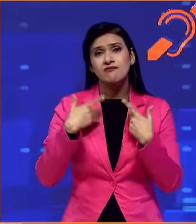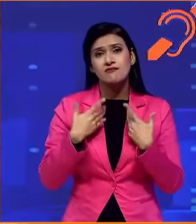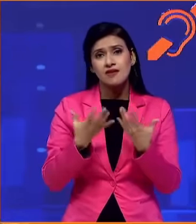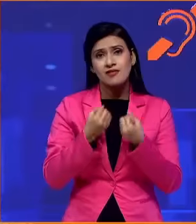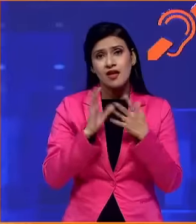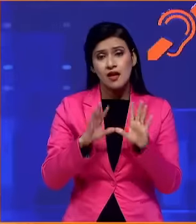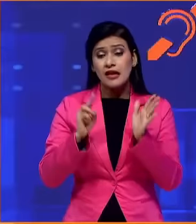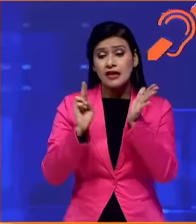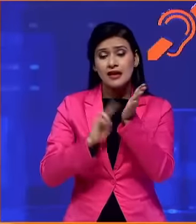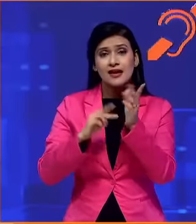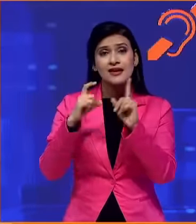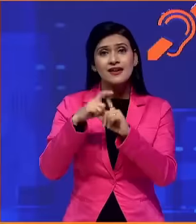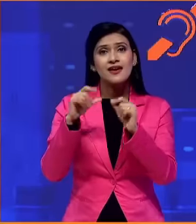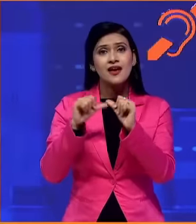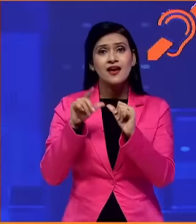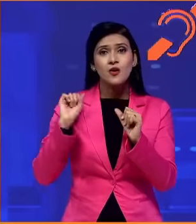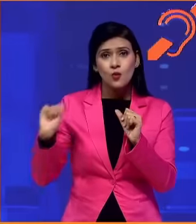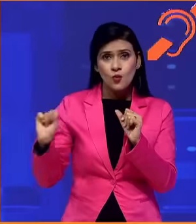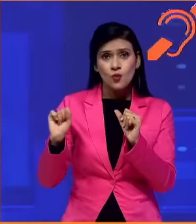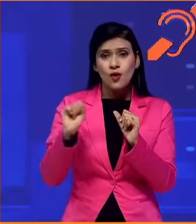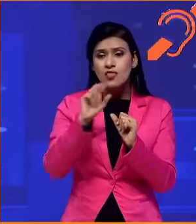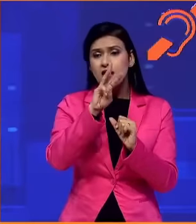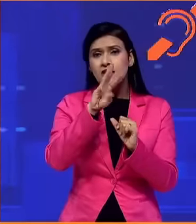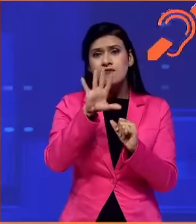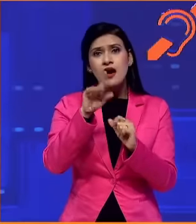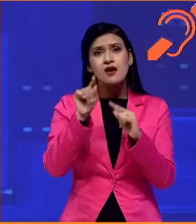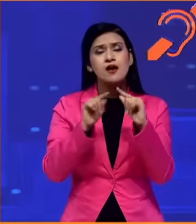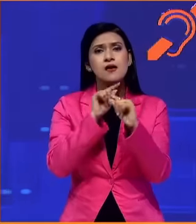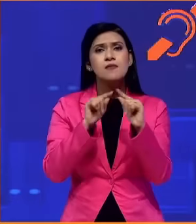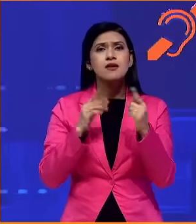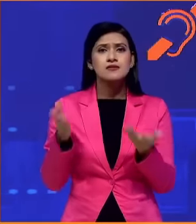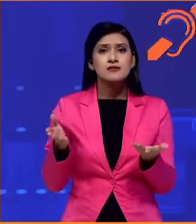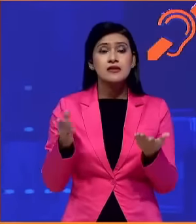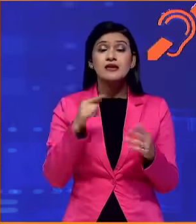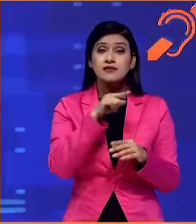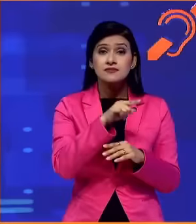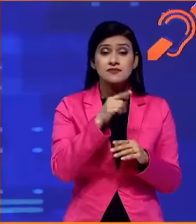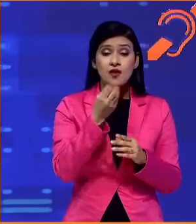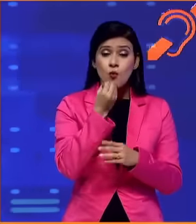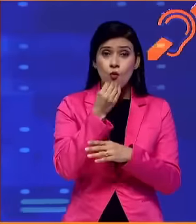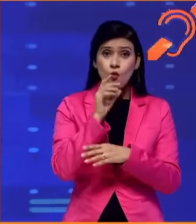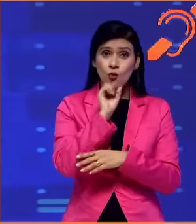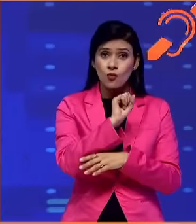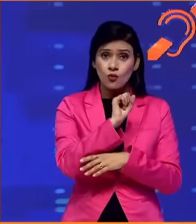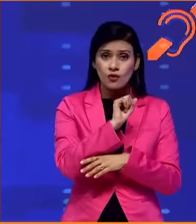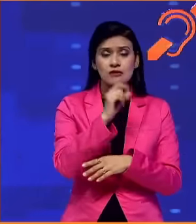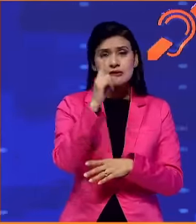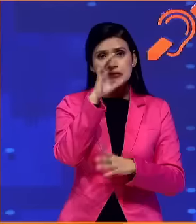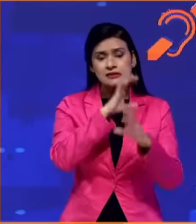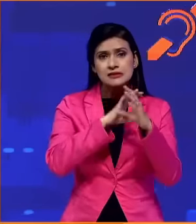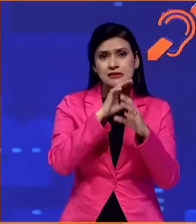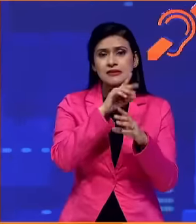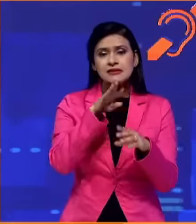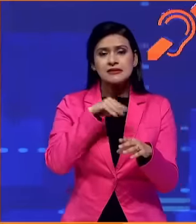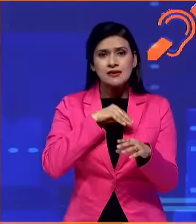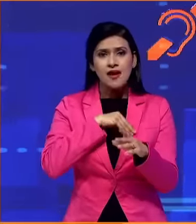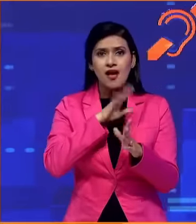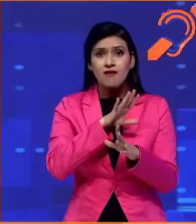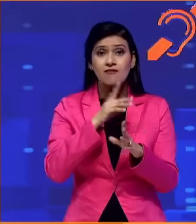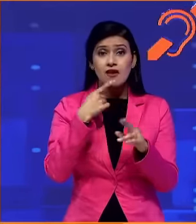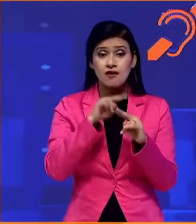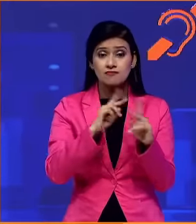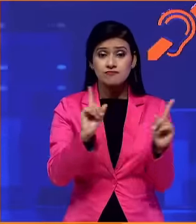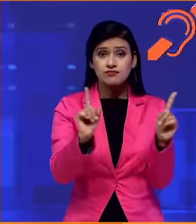मिलेहैं।इसलिए भाजपाकीचिंतायहहैकिअगर भारतमेंउसकेसभीसहयोगीदलएकसाथचुनावलड़तेहैंऔर चुनावमेंदोनोंपक्षोंकेबीचकड़ीटक्करहोतीहै,तो कुछभीहो